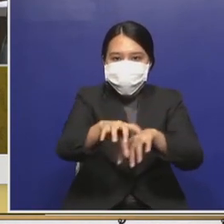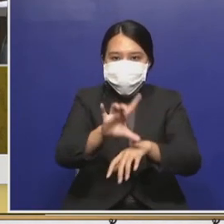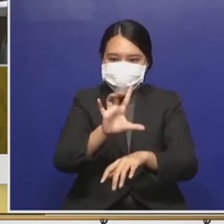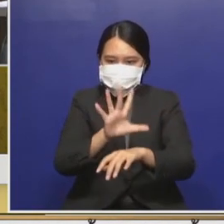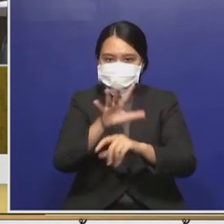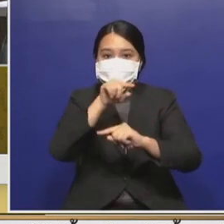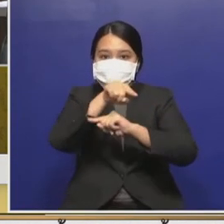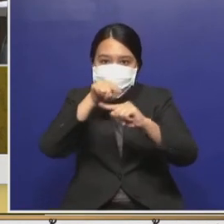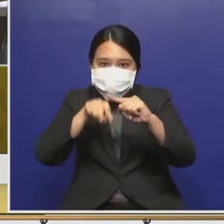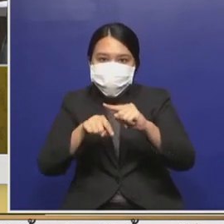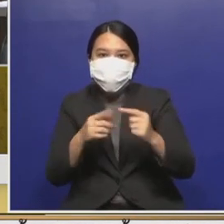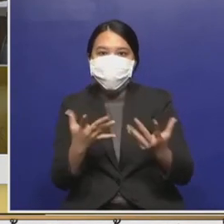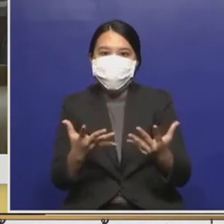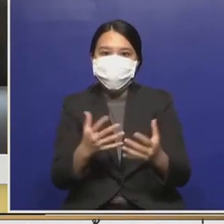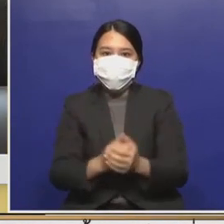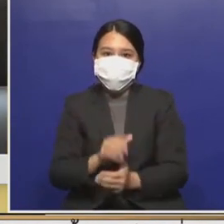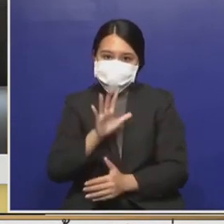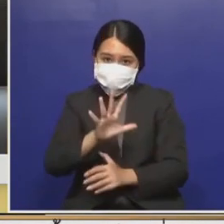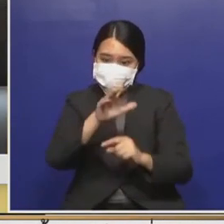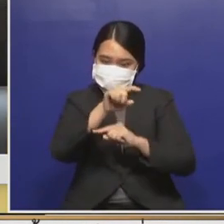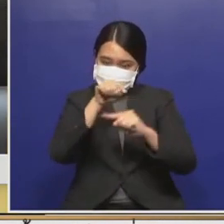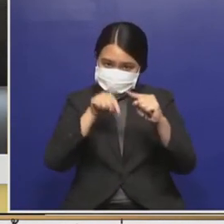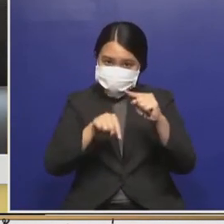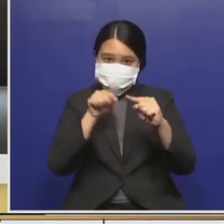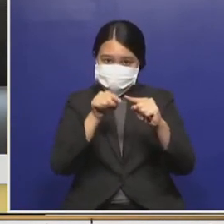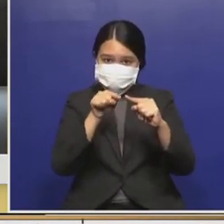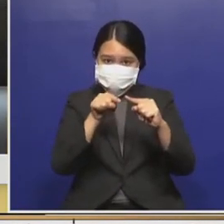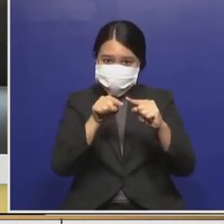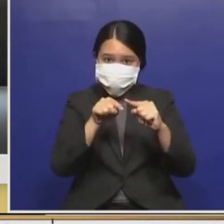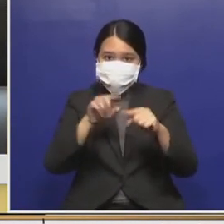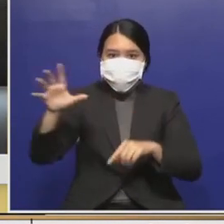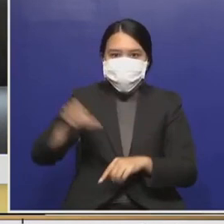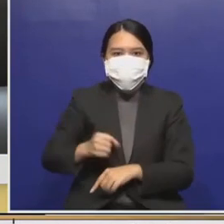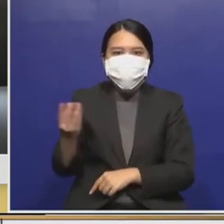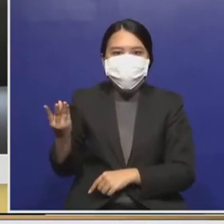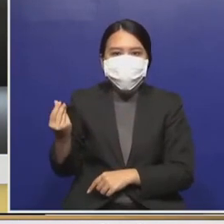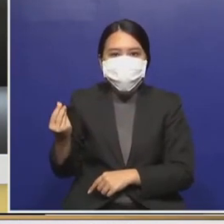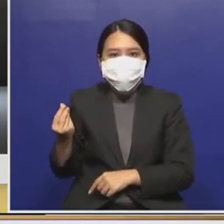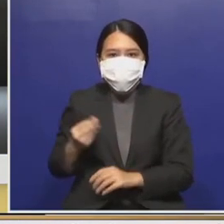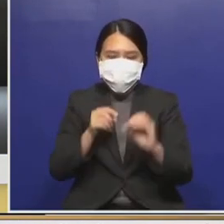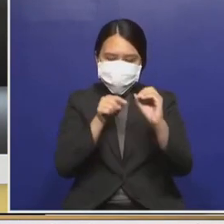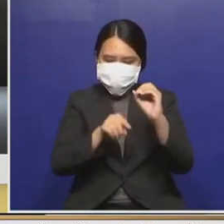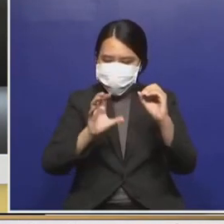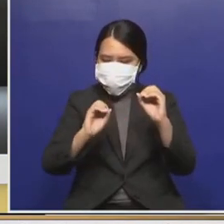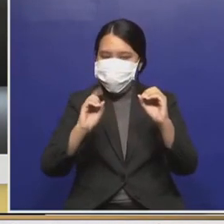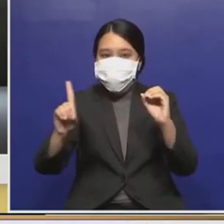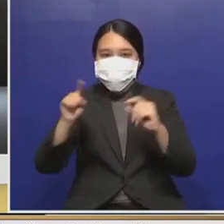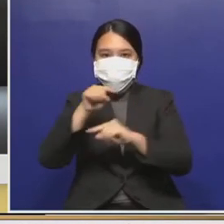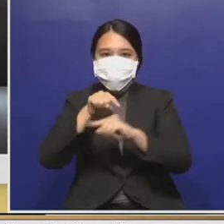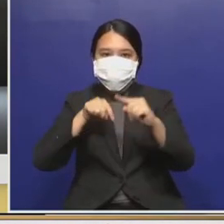100 และ 5 นะครับเค้าเอจากคไปเทาไห่ 0.01%